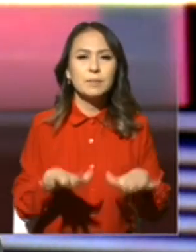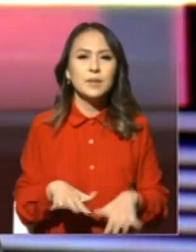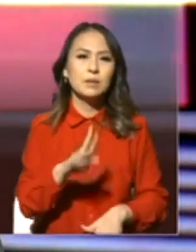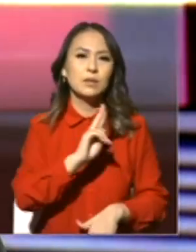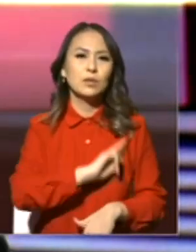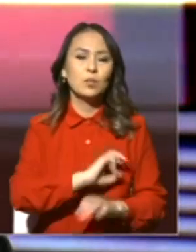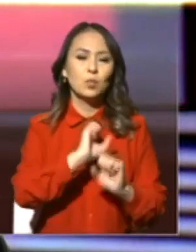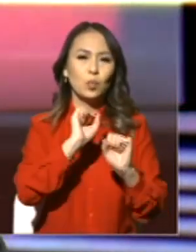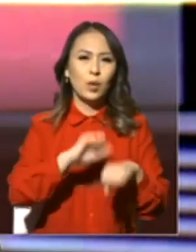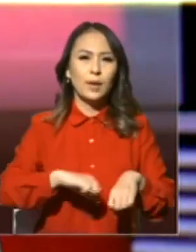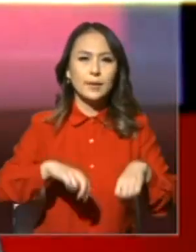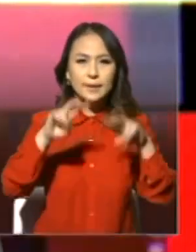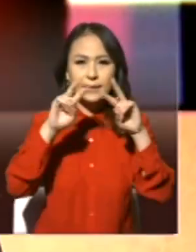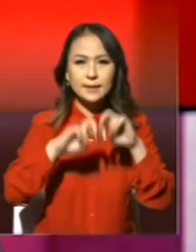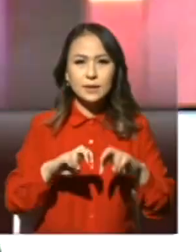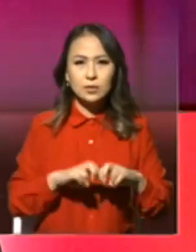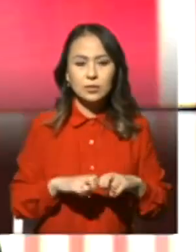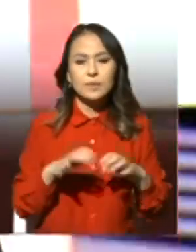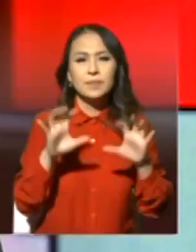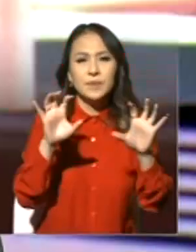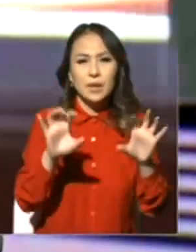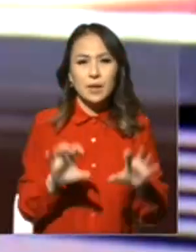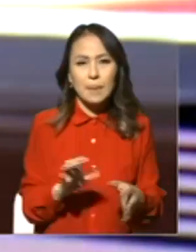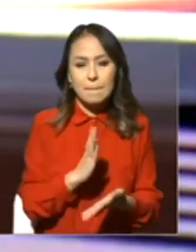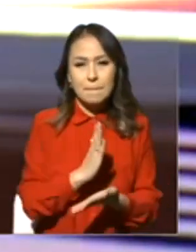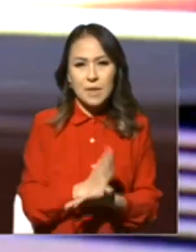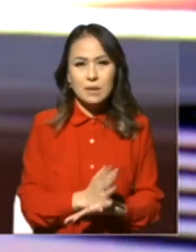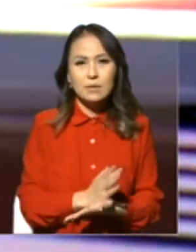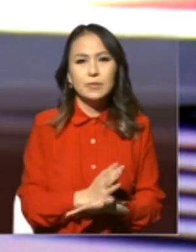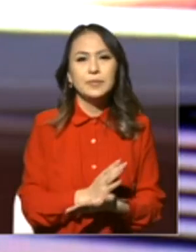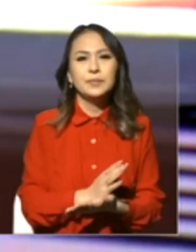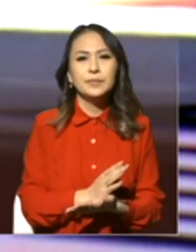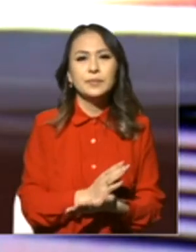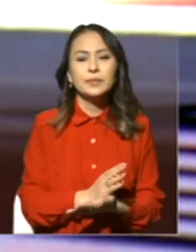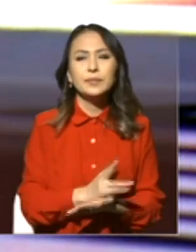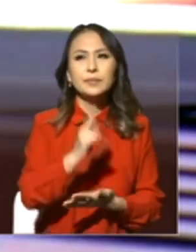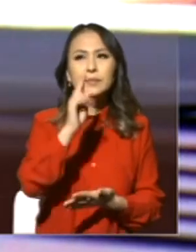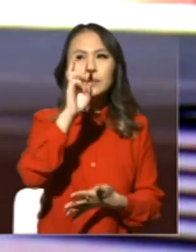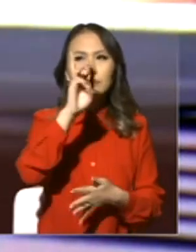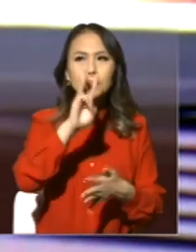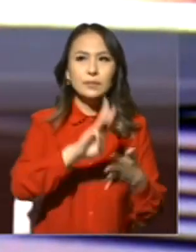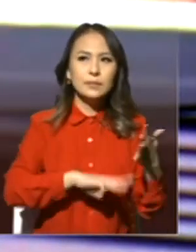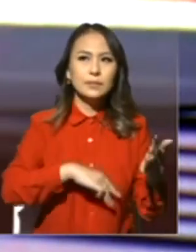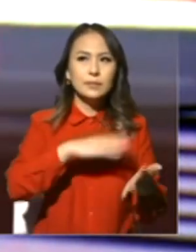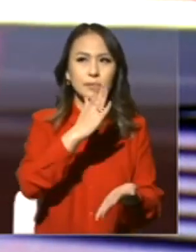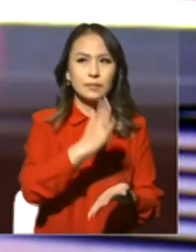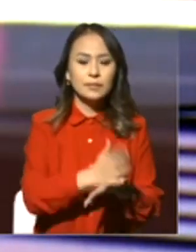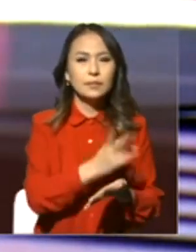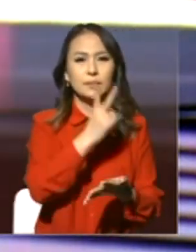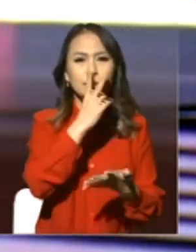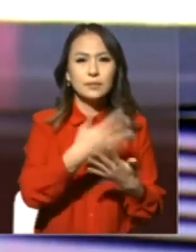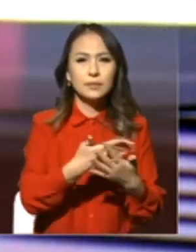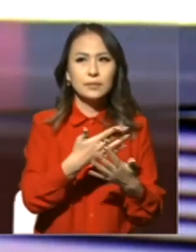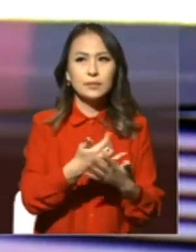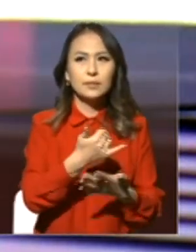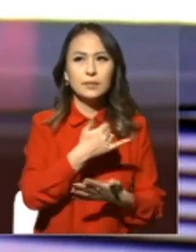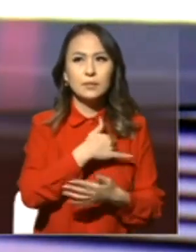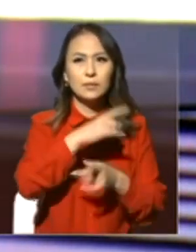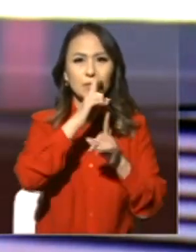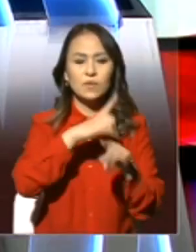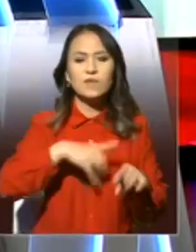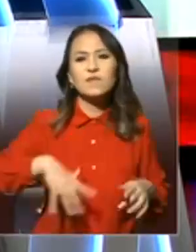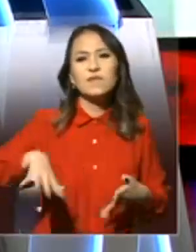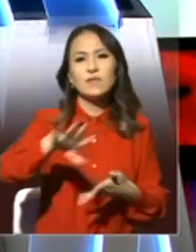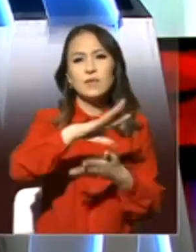ғой. Сондықтан заң бар негізі. Анда айыппұл көрсетілген қанша. Мені айтпаймын,